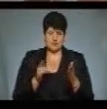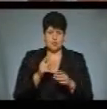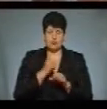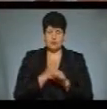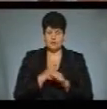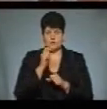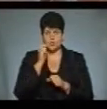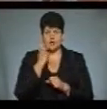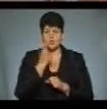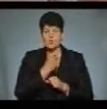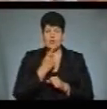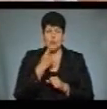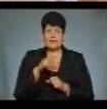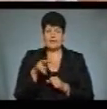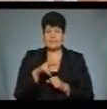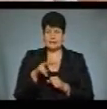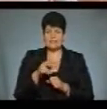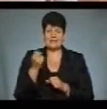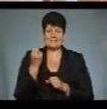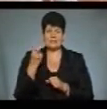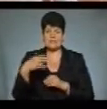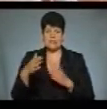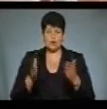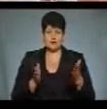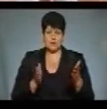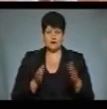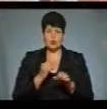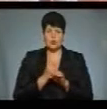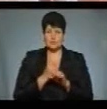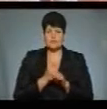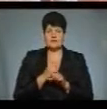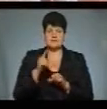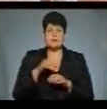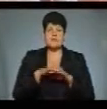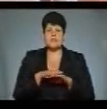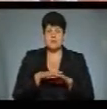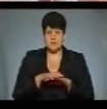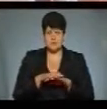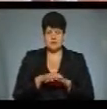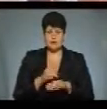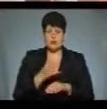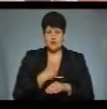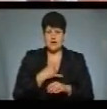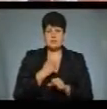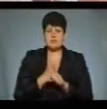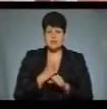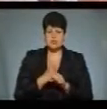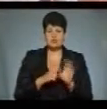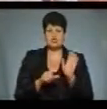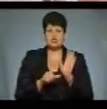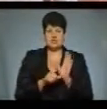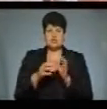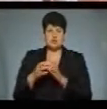з української мови і літератури і 12 контейнерів робіт з математики. У нас працює 6